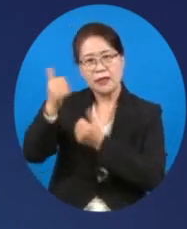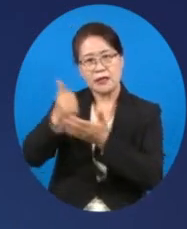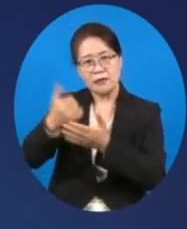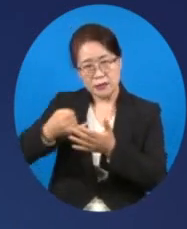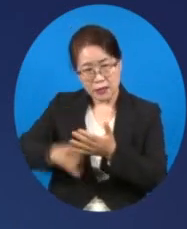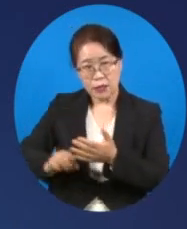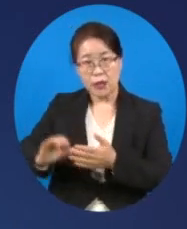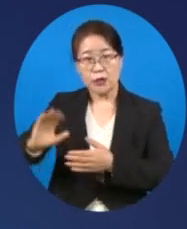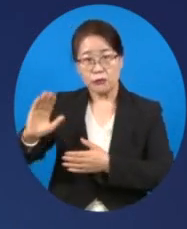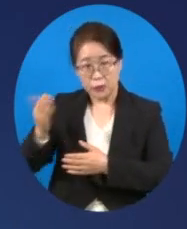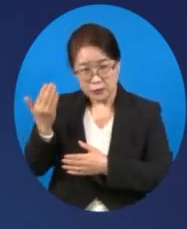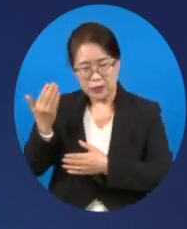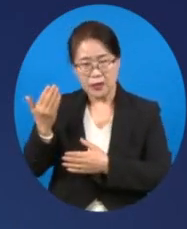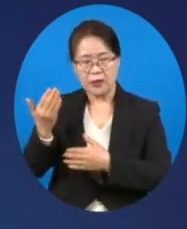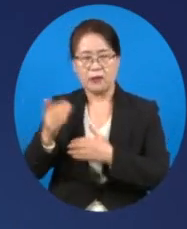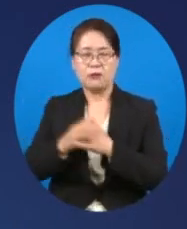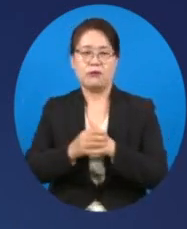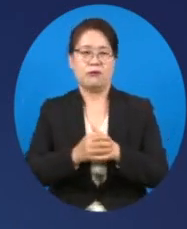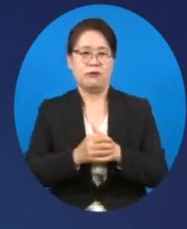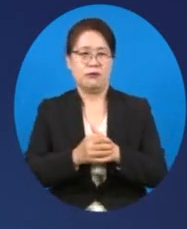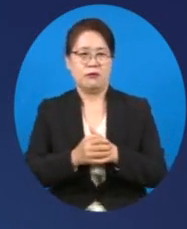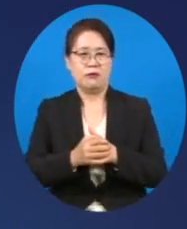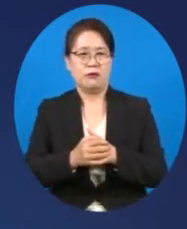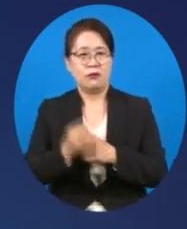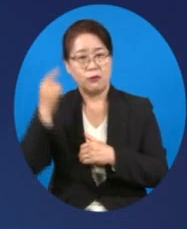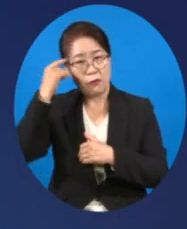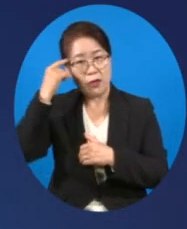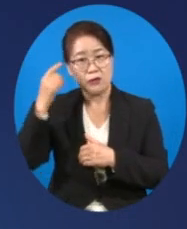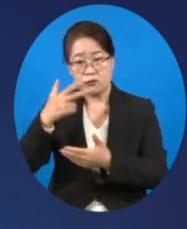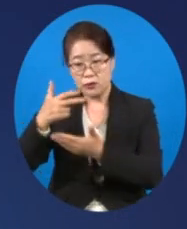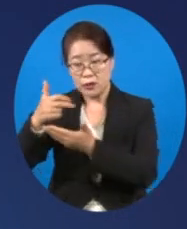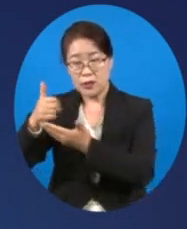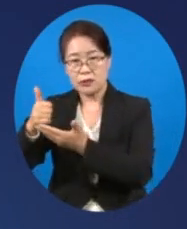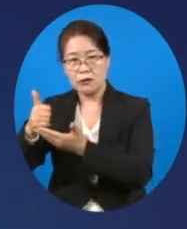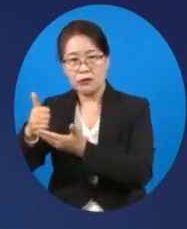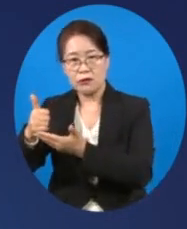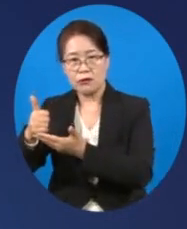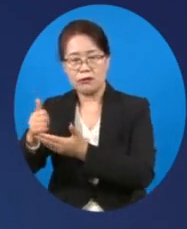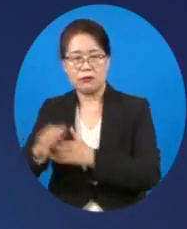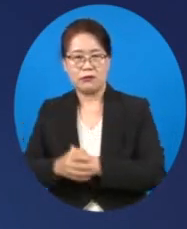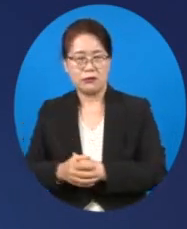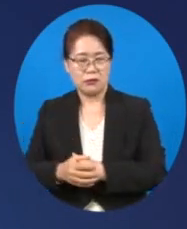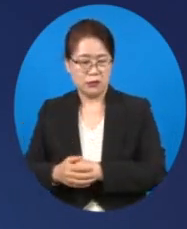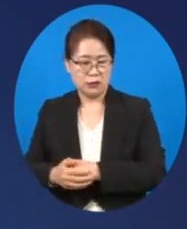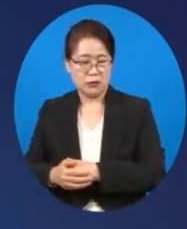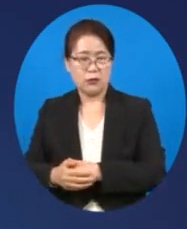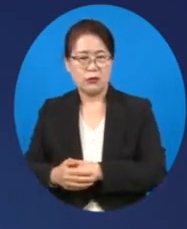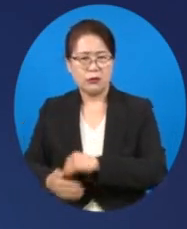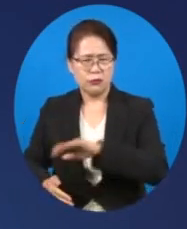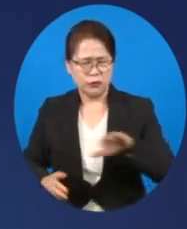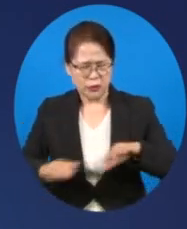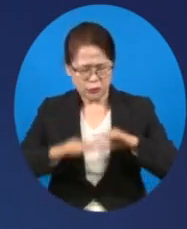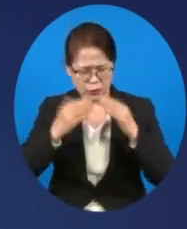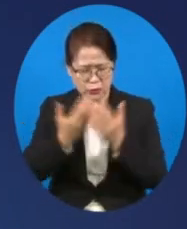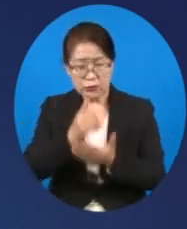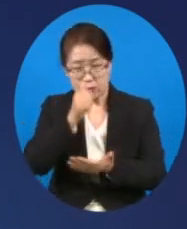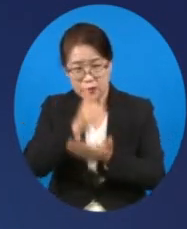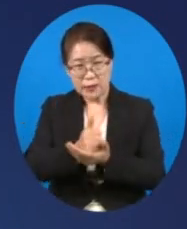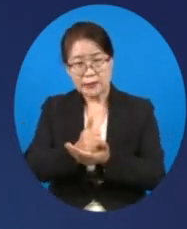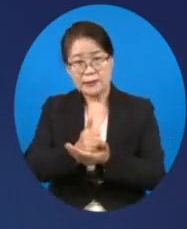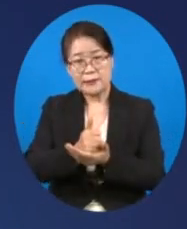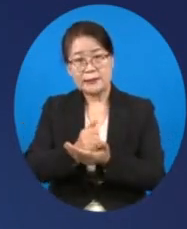자녀가 됩니다 왜냐하면 주님께서 우리의 모든 죄를 담당하시고 십자가에서